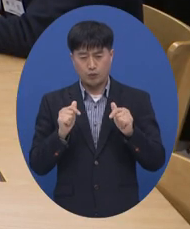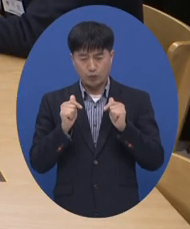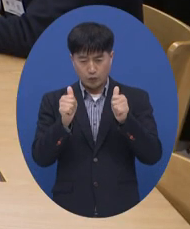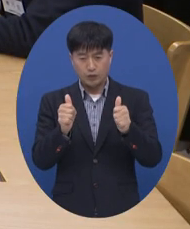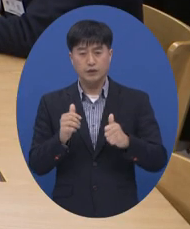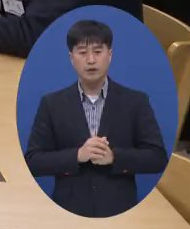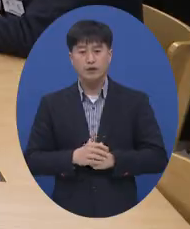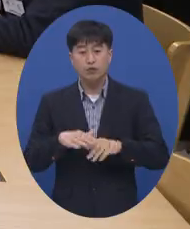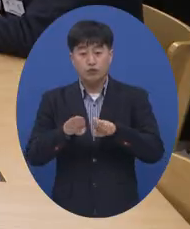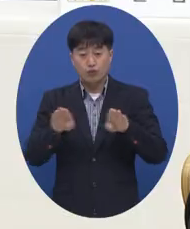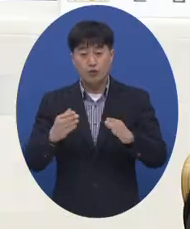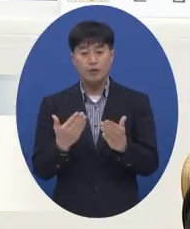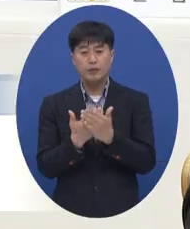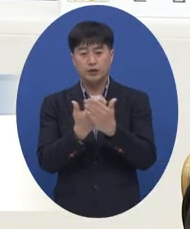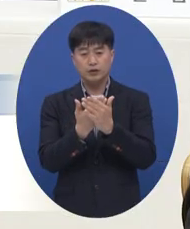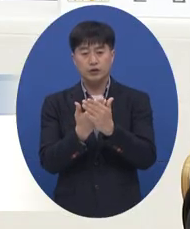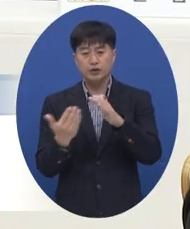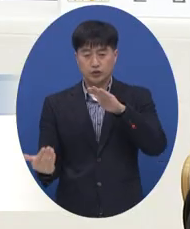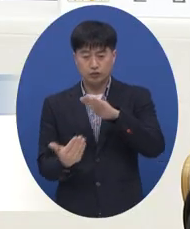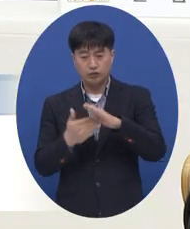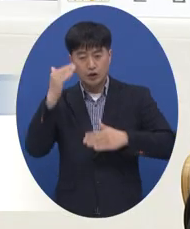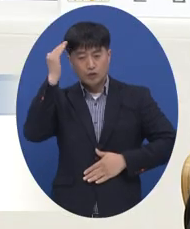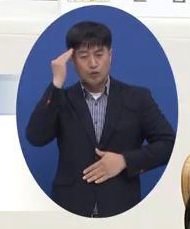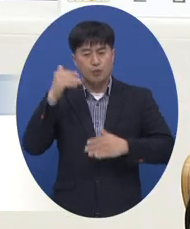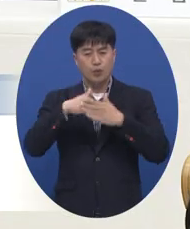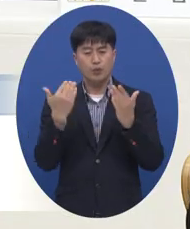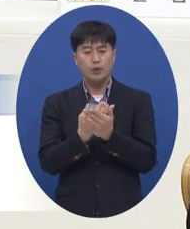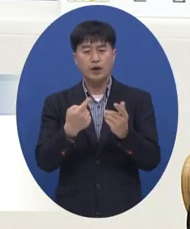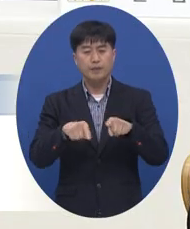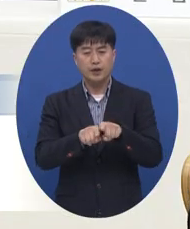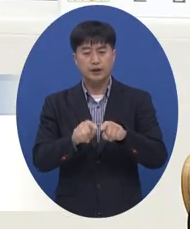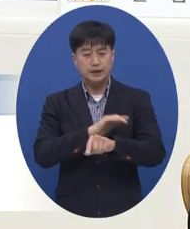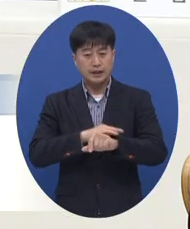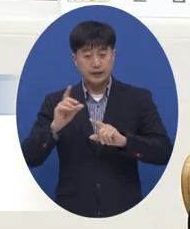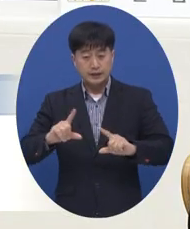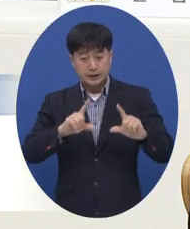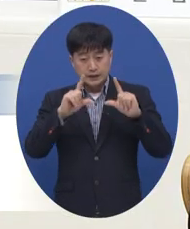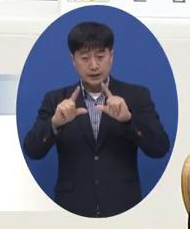균형 발전을 이루는 대한민국, 모두가 함께 잘 사는 나라,